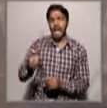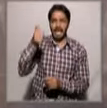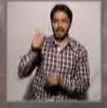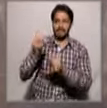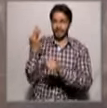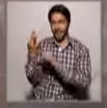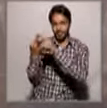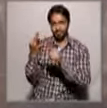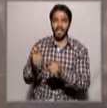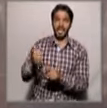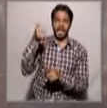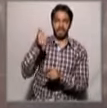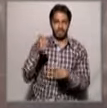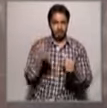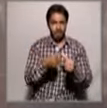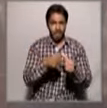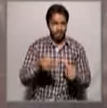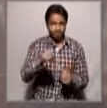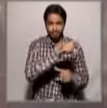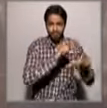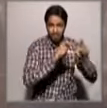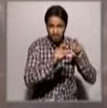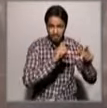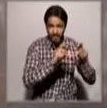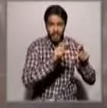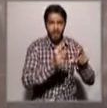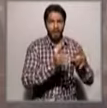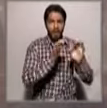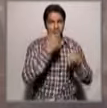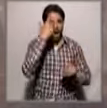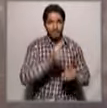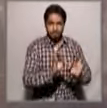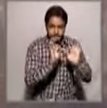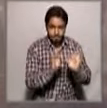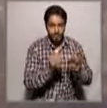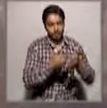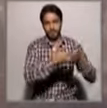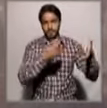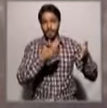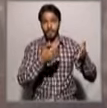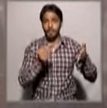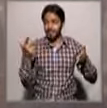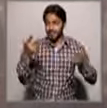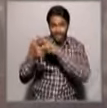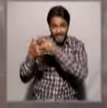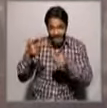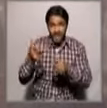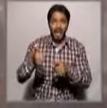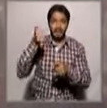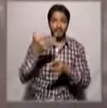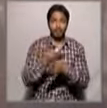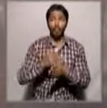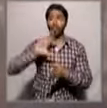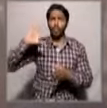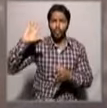نظرا لأن هذه البنوك في قانونها العام مرتبطة بمعاملات البنك المركزي، والبنك المركزي لابد أنه يضبط